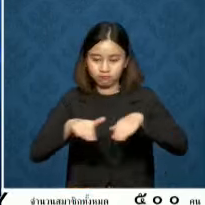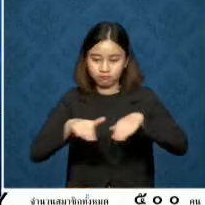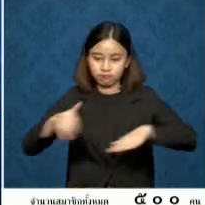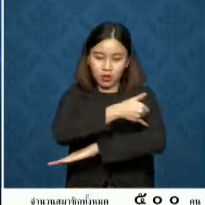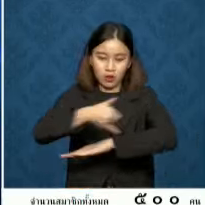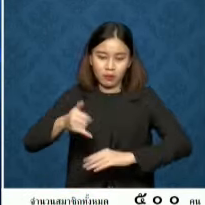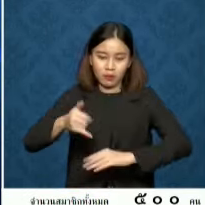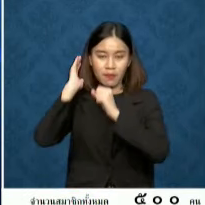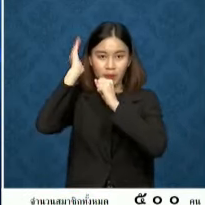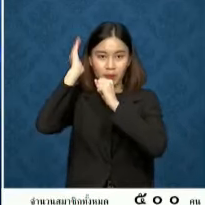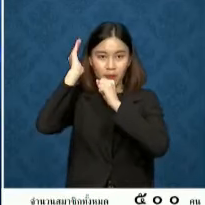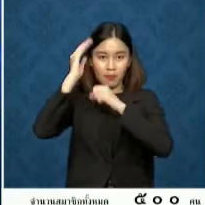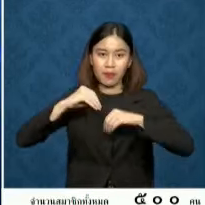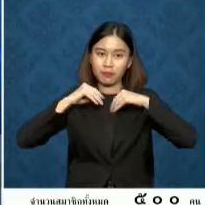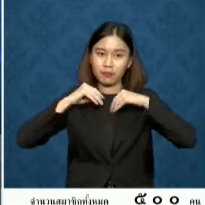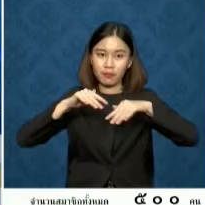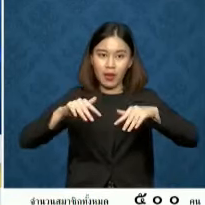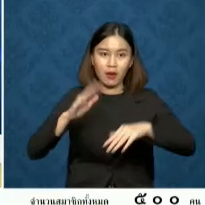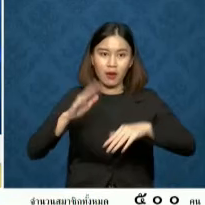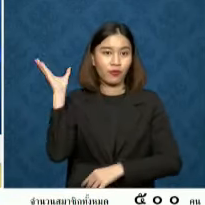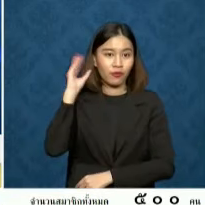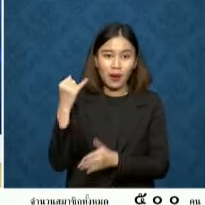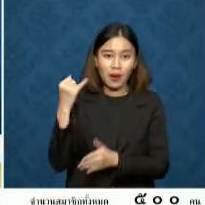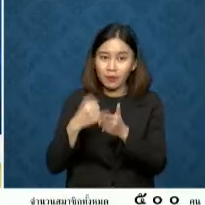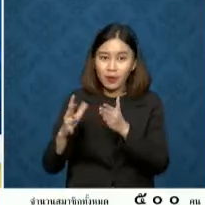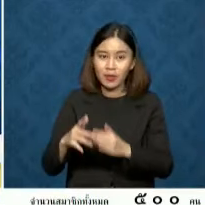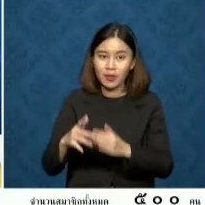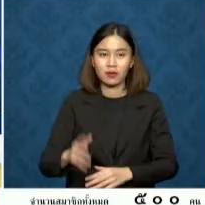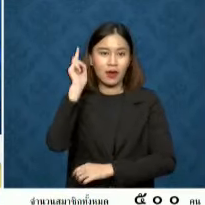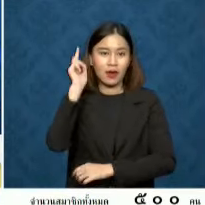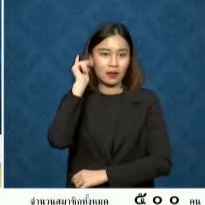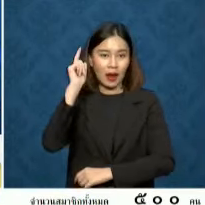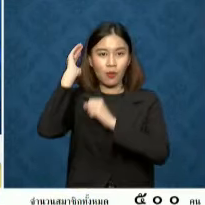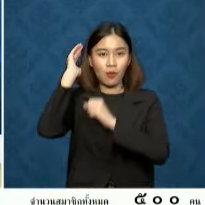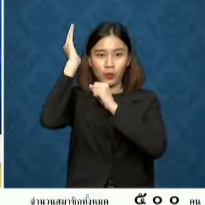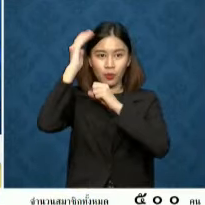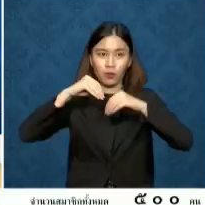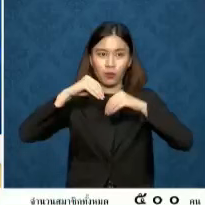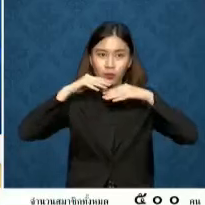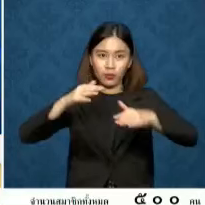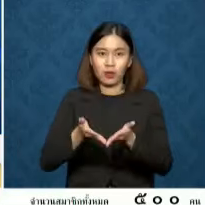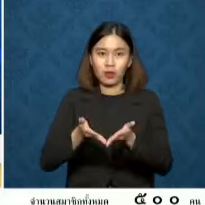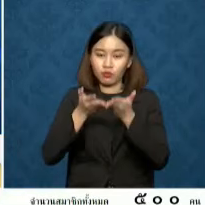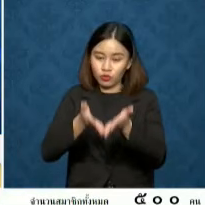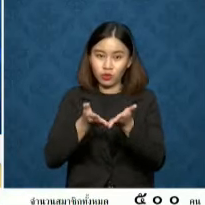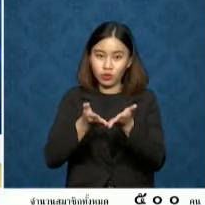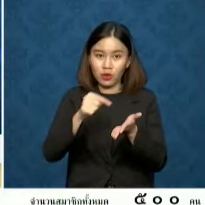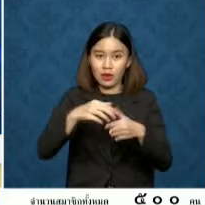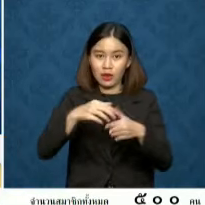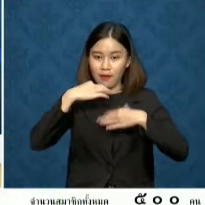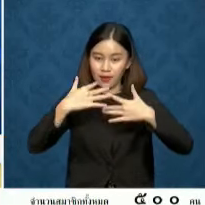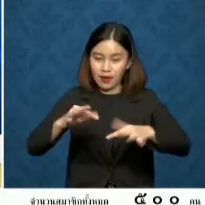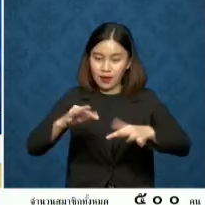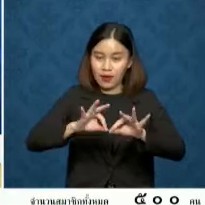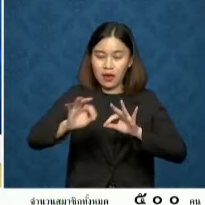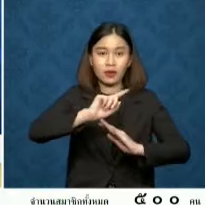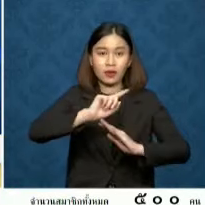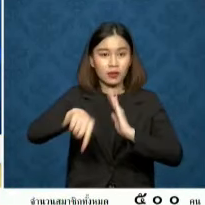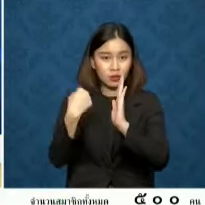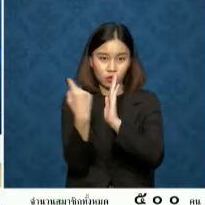มวลชนกลางทะเลฟังไม่ผิดครับแถลงข่าวบนเรือกลางทะเลห่างจากฝั่ง1ชั่วโม